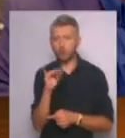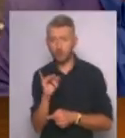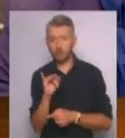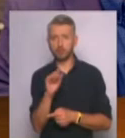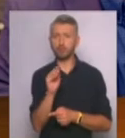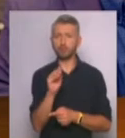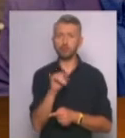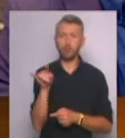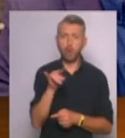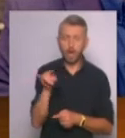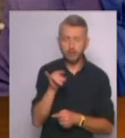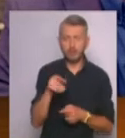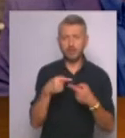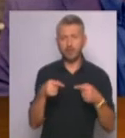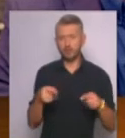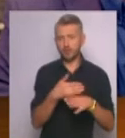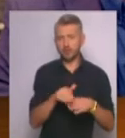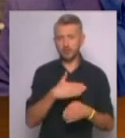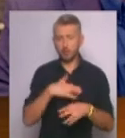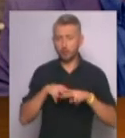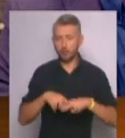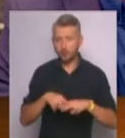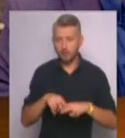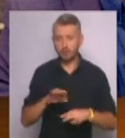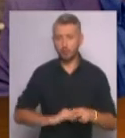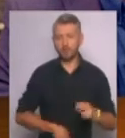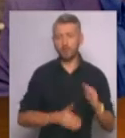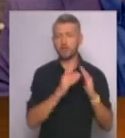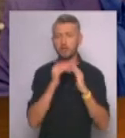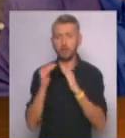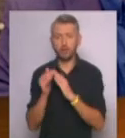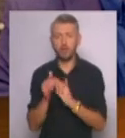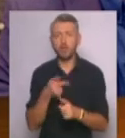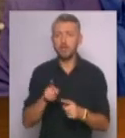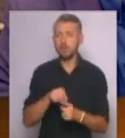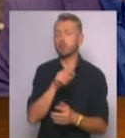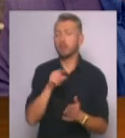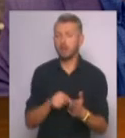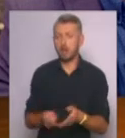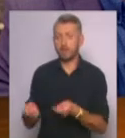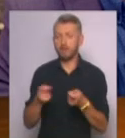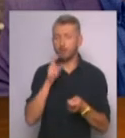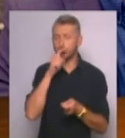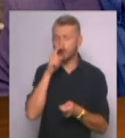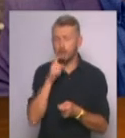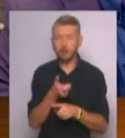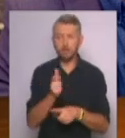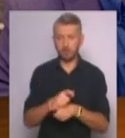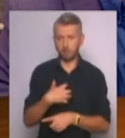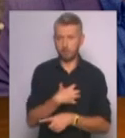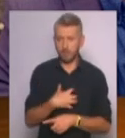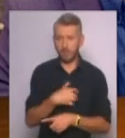і інші частини нашої столиці, про приватні сектори. Ось це питання вивізу сміття, воно, звичайно, надважливе. І